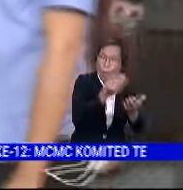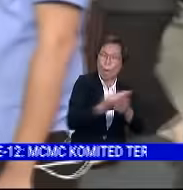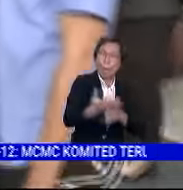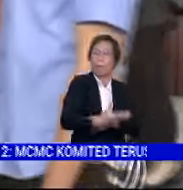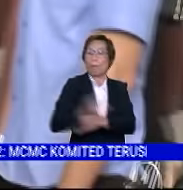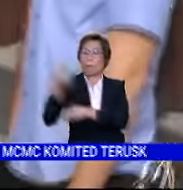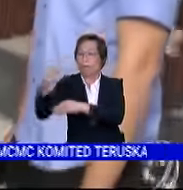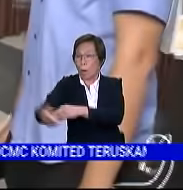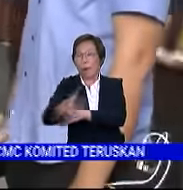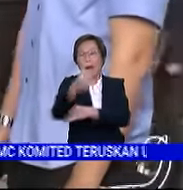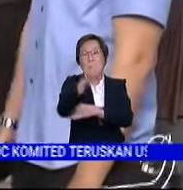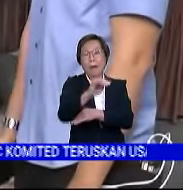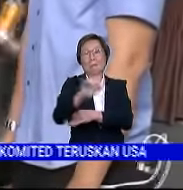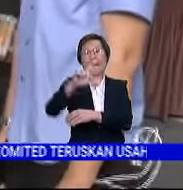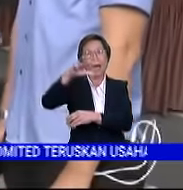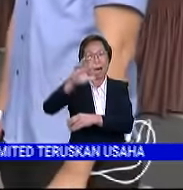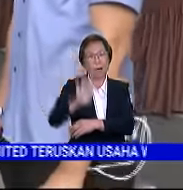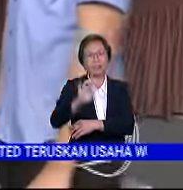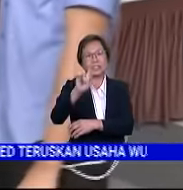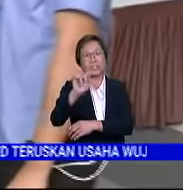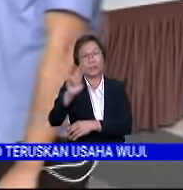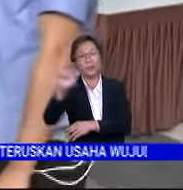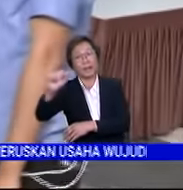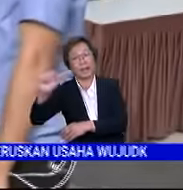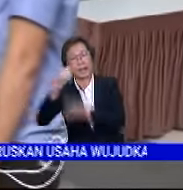Amlat FPUAA 2001.